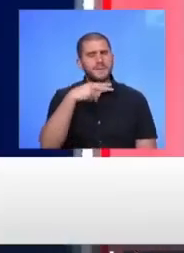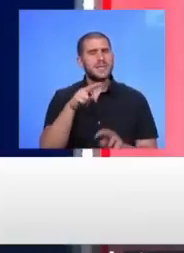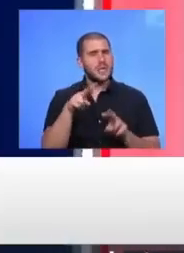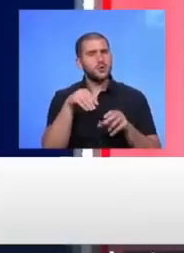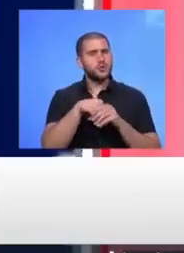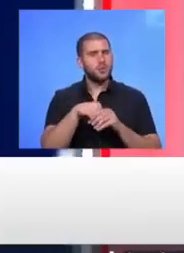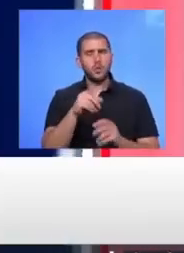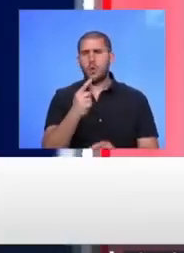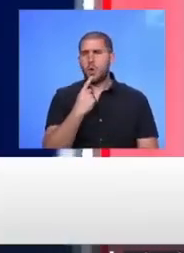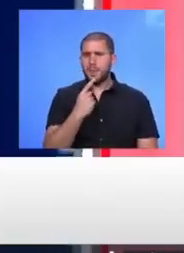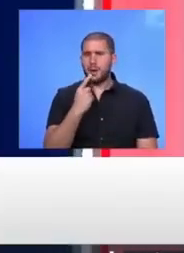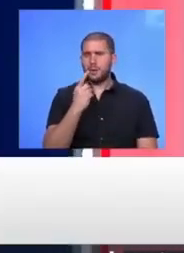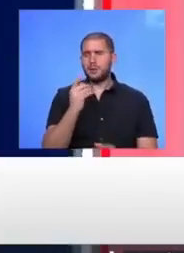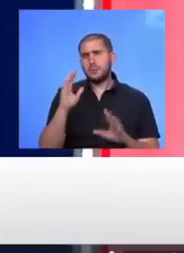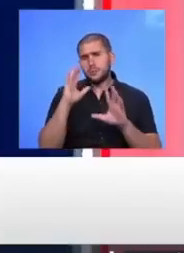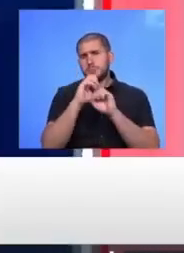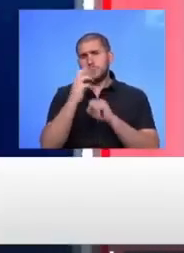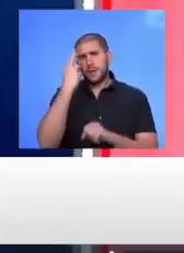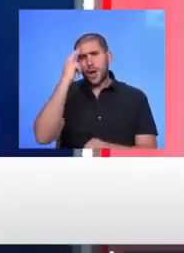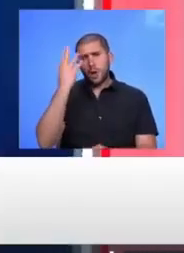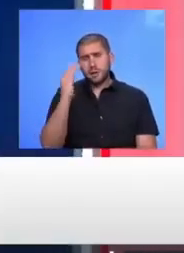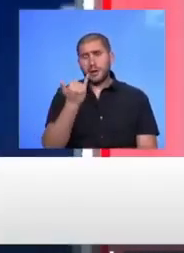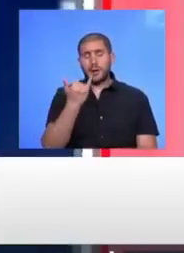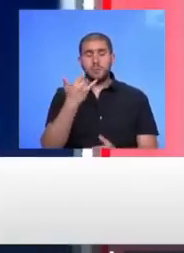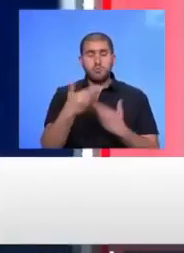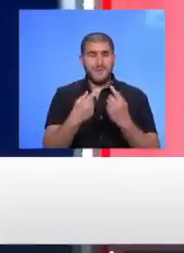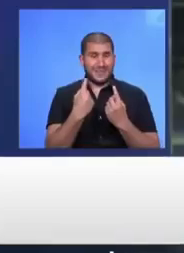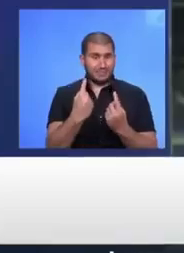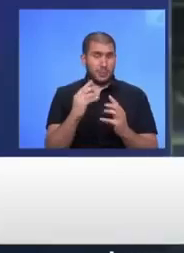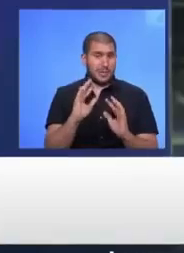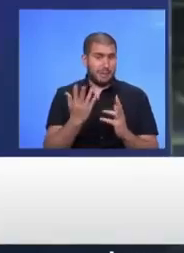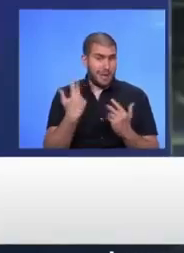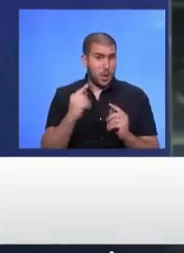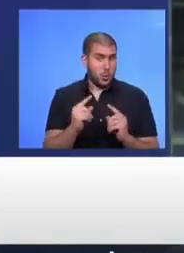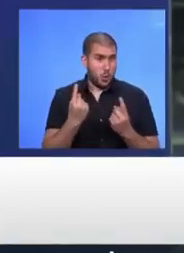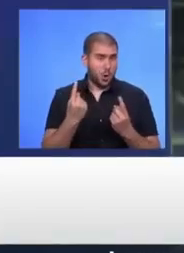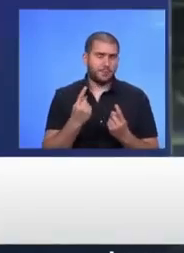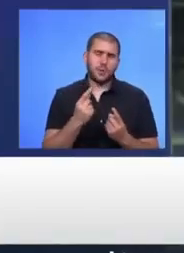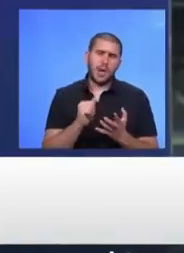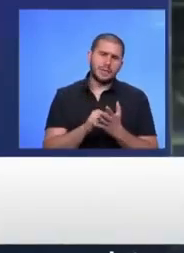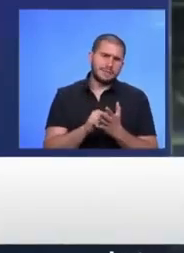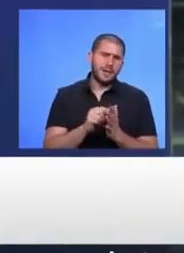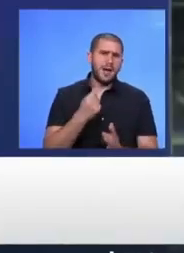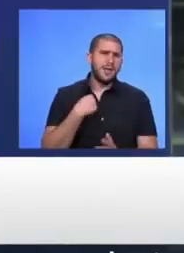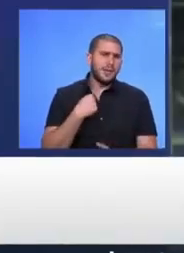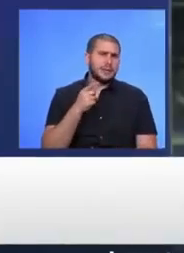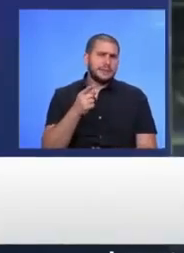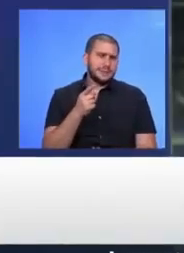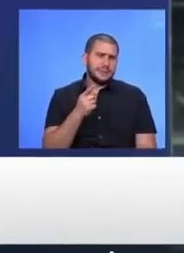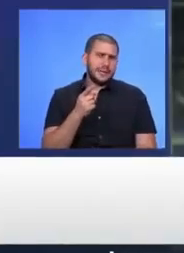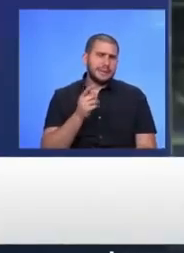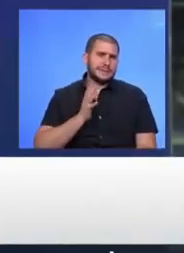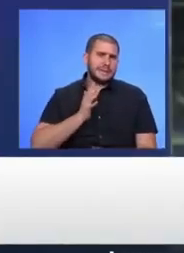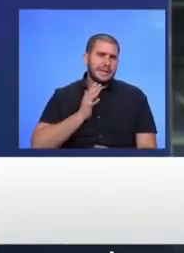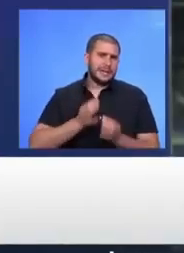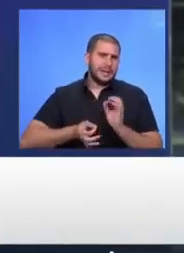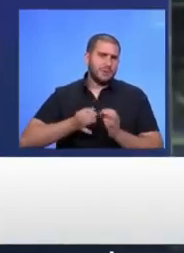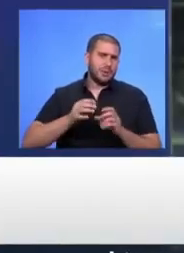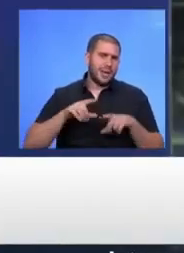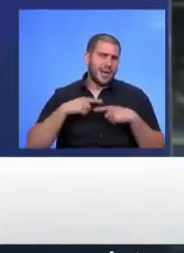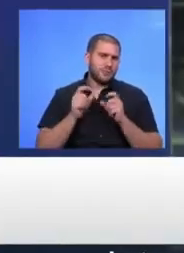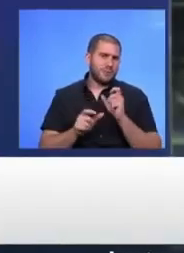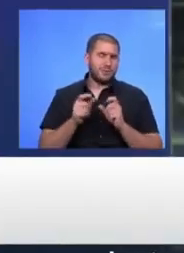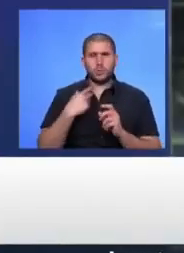לא, הוא אומר באופן תיאורטי שבשלב הזה, אם זה היה. לא, חלילה, אנחנו, תשמע, זה דיני נפשות. אני יכול לנסות לפתור את